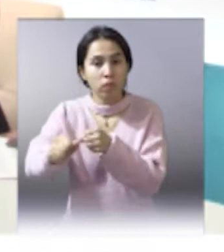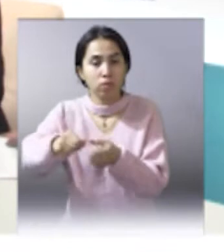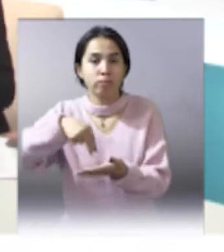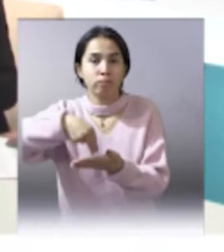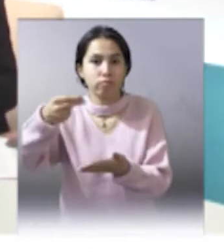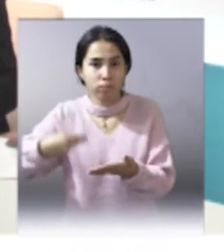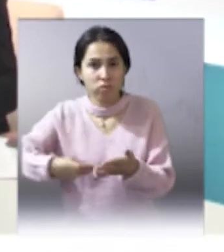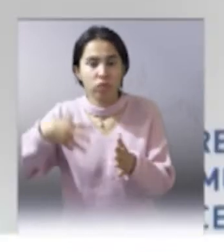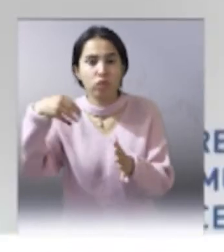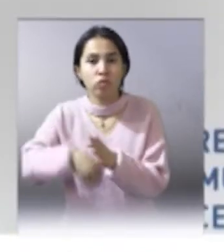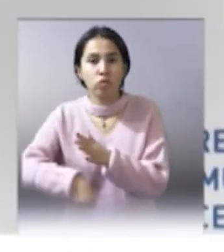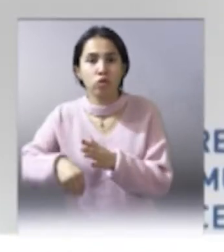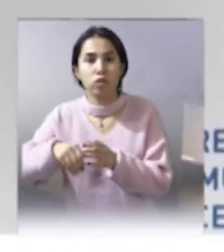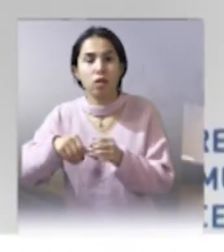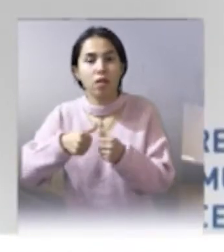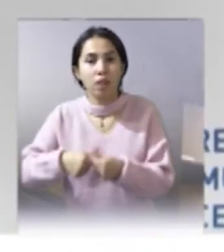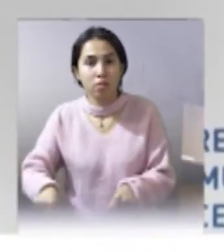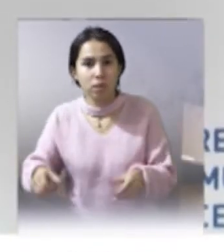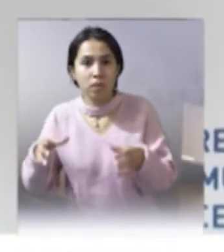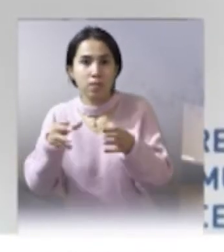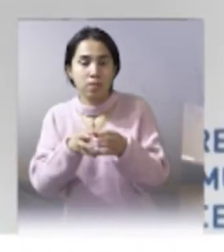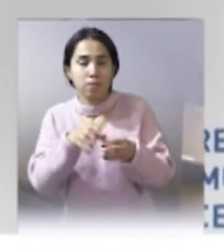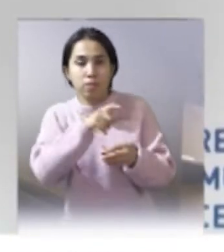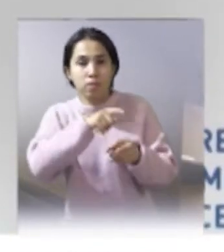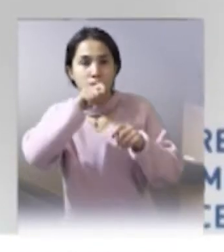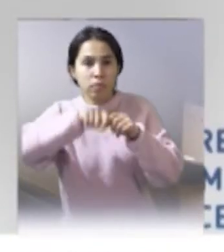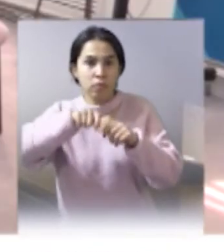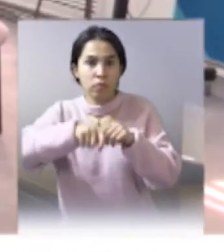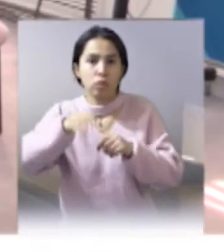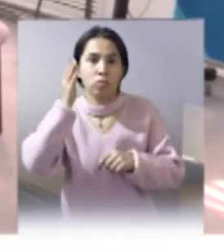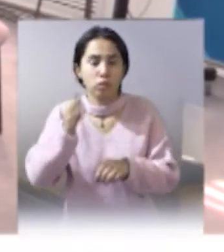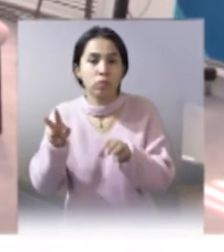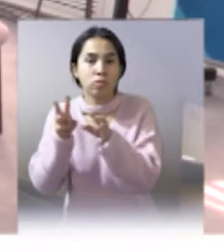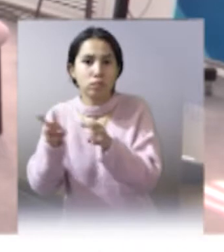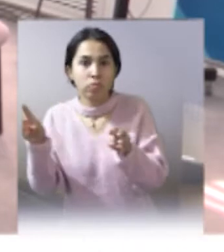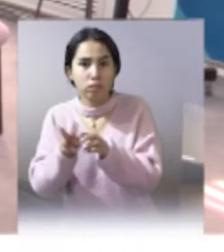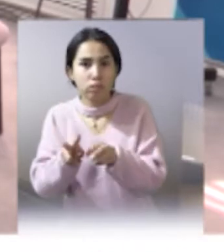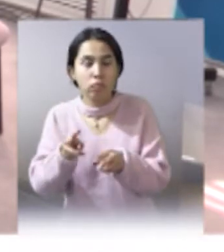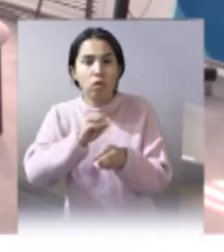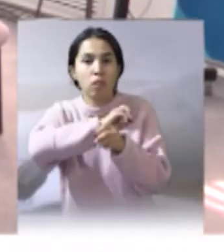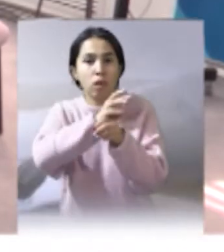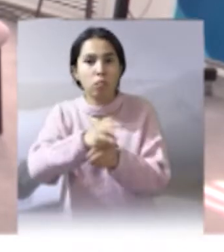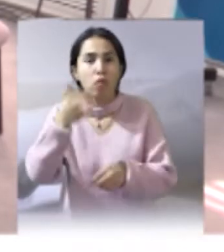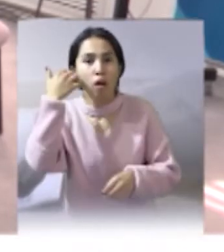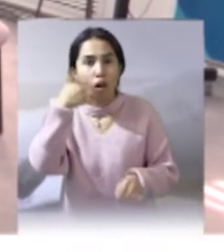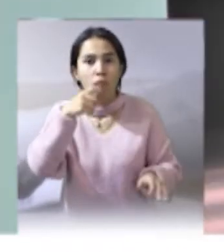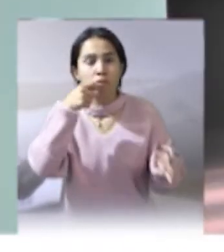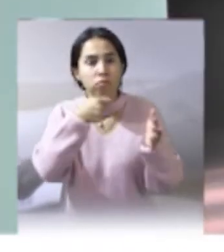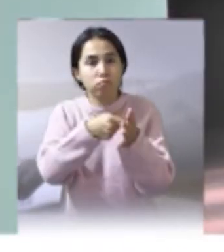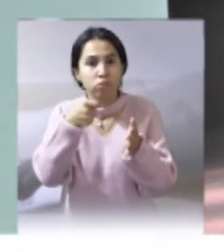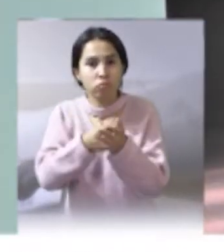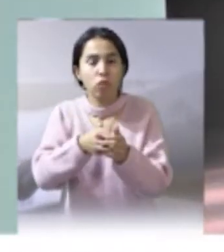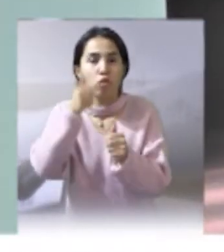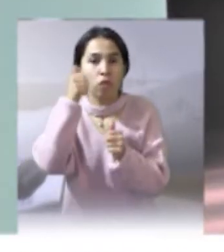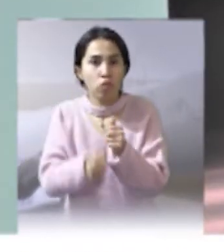сегодня банками-партнерами принято около 419 заявок на сумму 2,8 миллиарда тенге. Из них